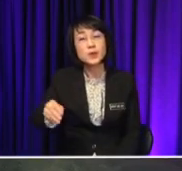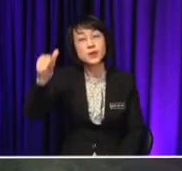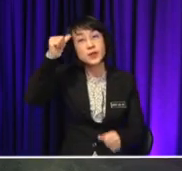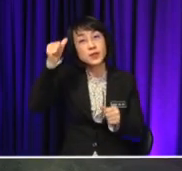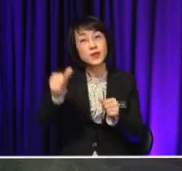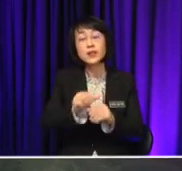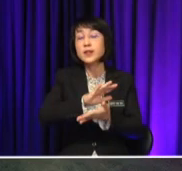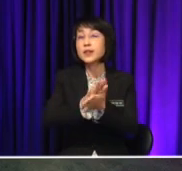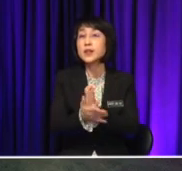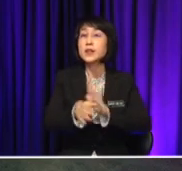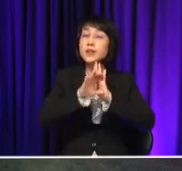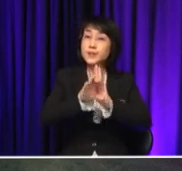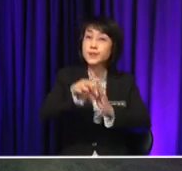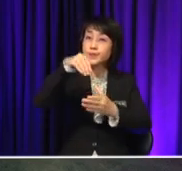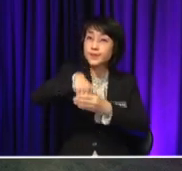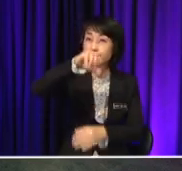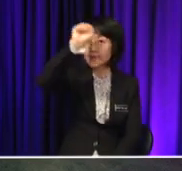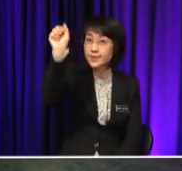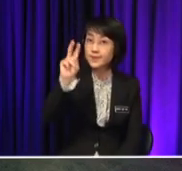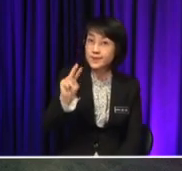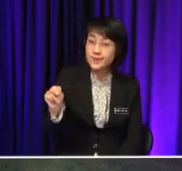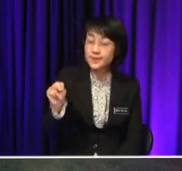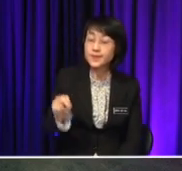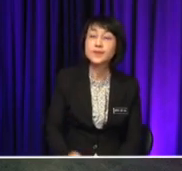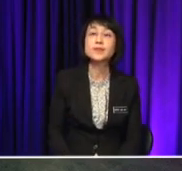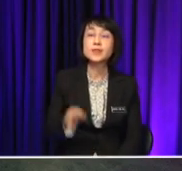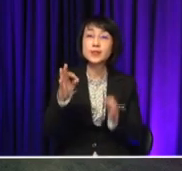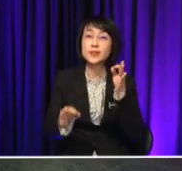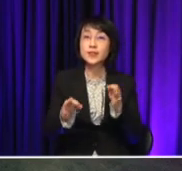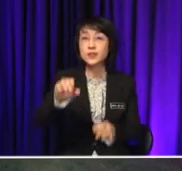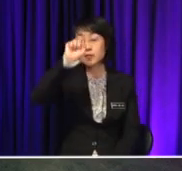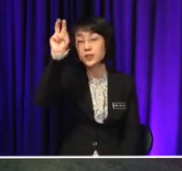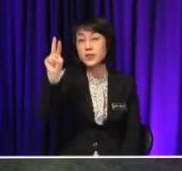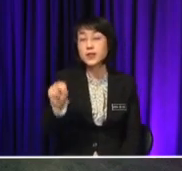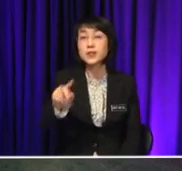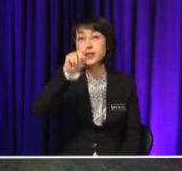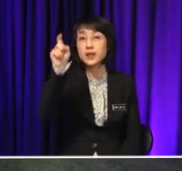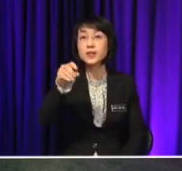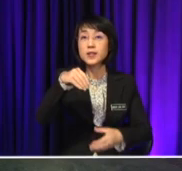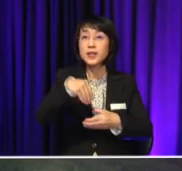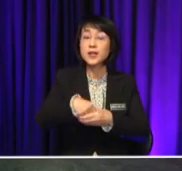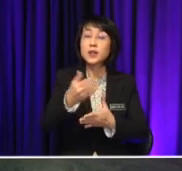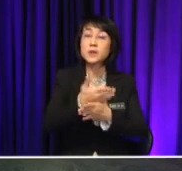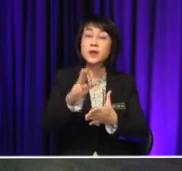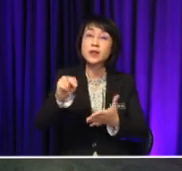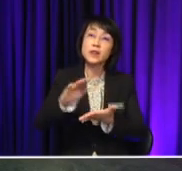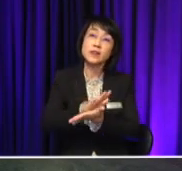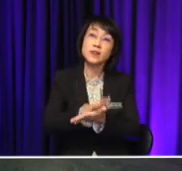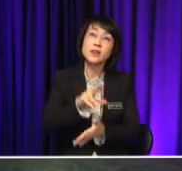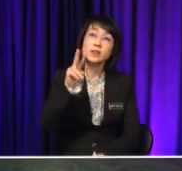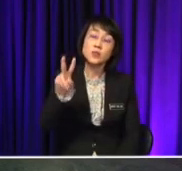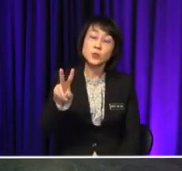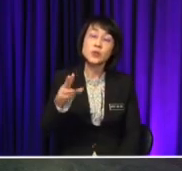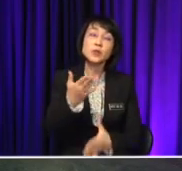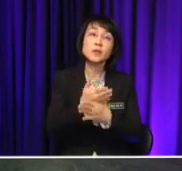dalam Soalnya sekiranya Soalnya ini di tanya dalam bagian kertas dua bagian soal essay